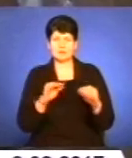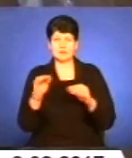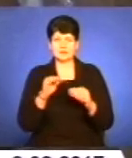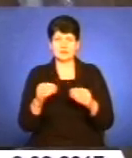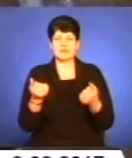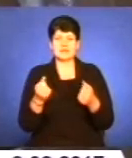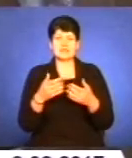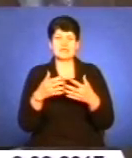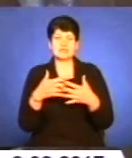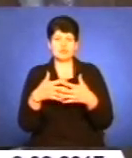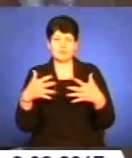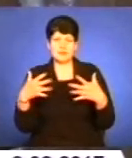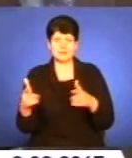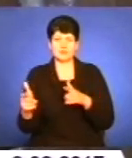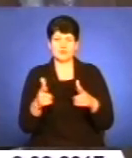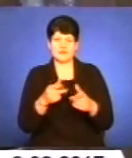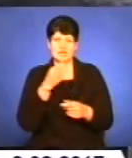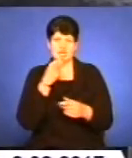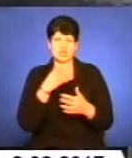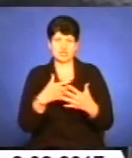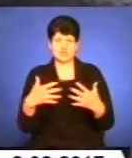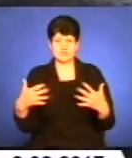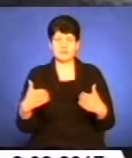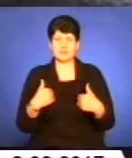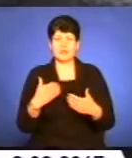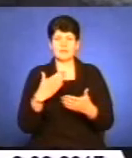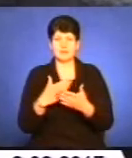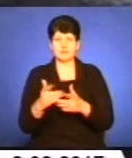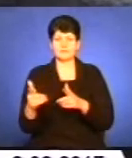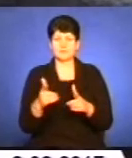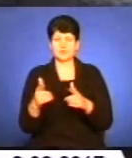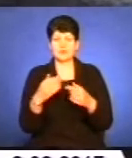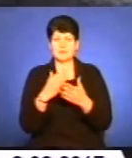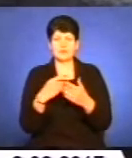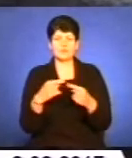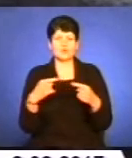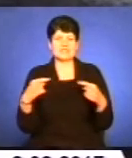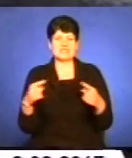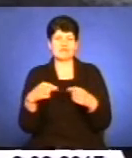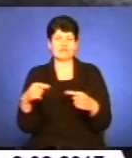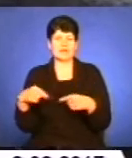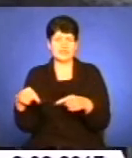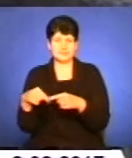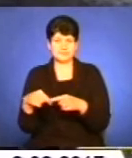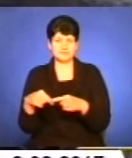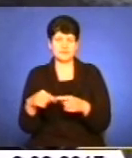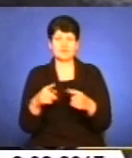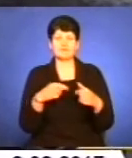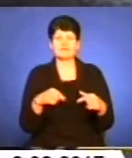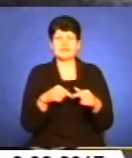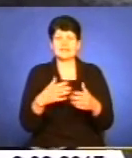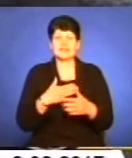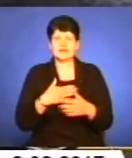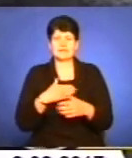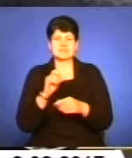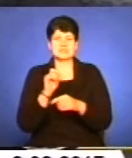сушіння одягу та приготування їжі. Ми маємо заготовки, маємо різні види. Види, які нам